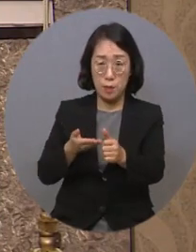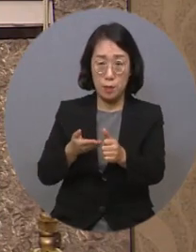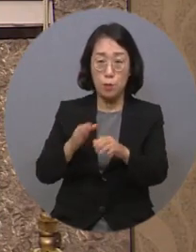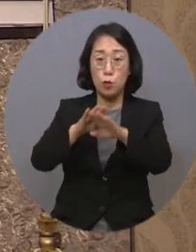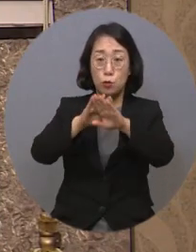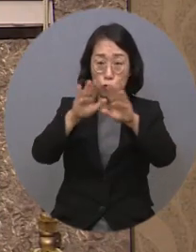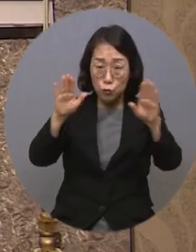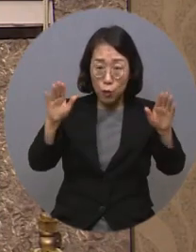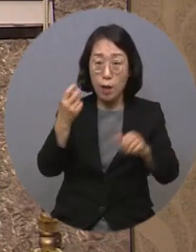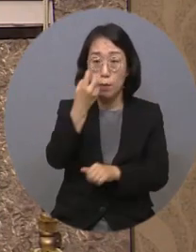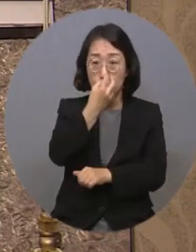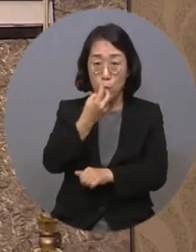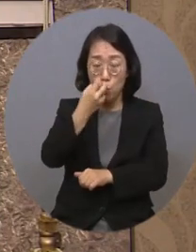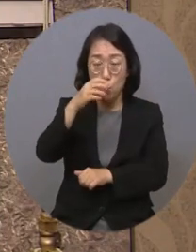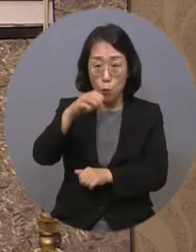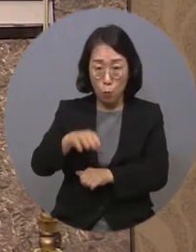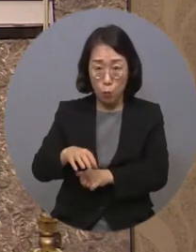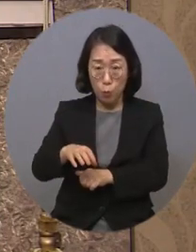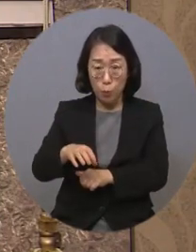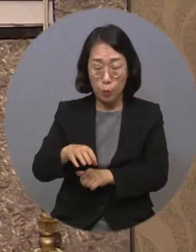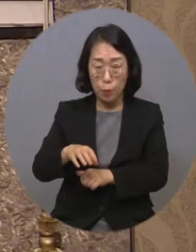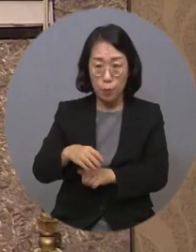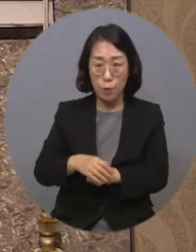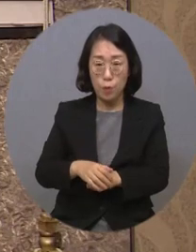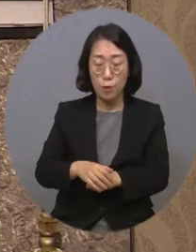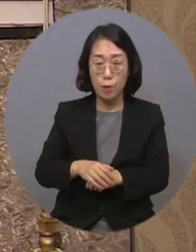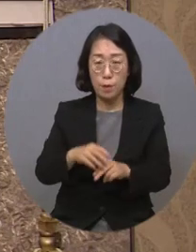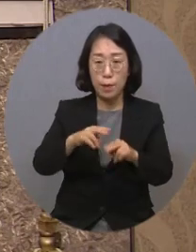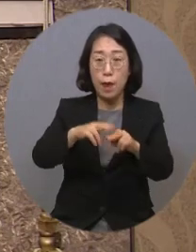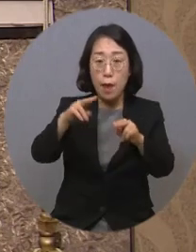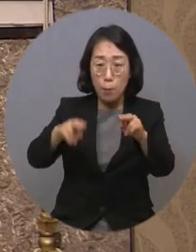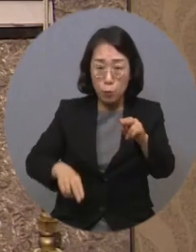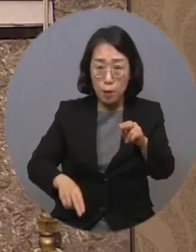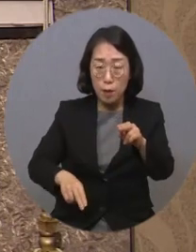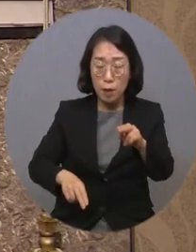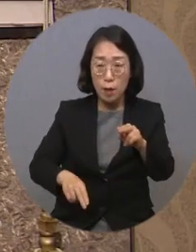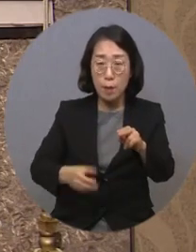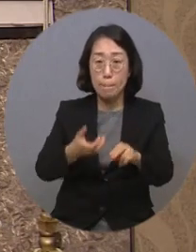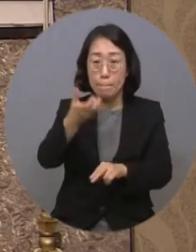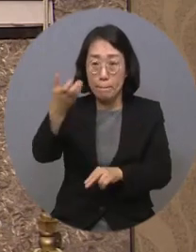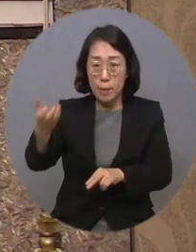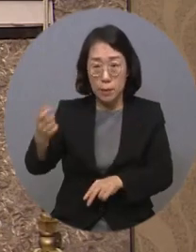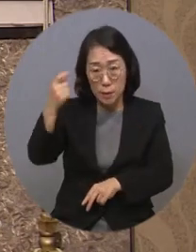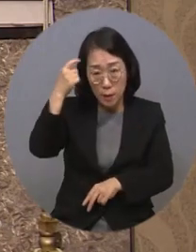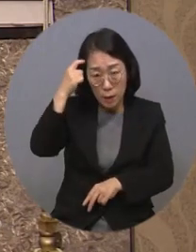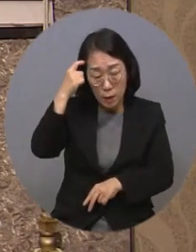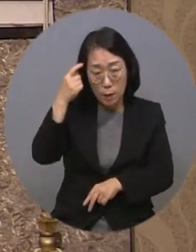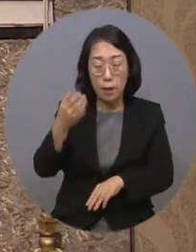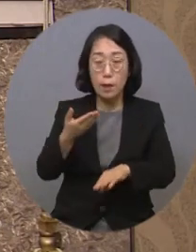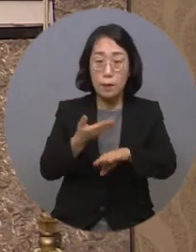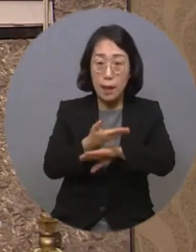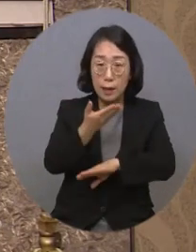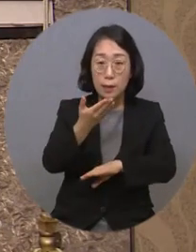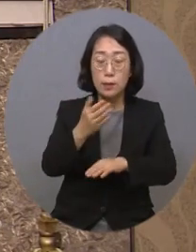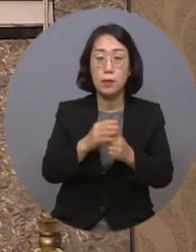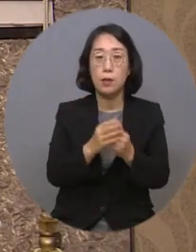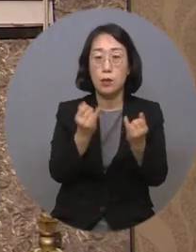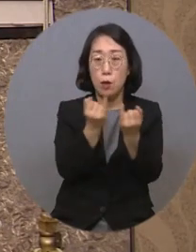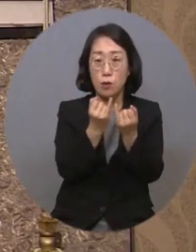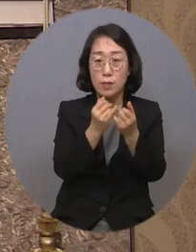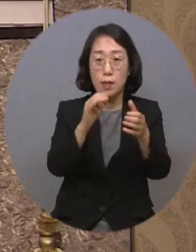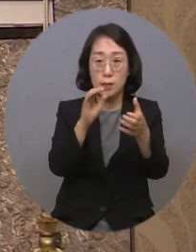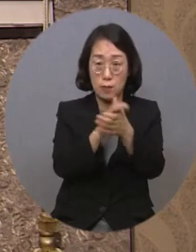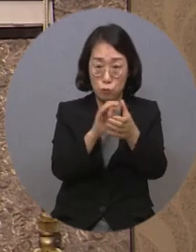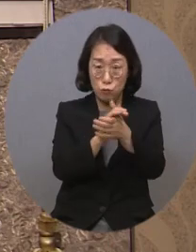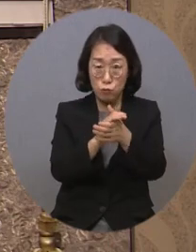주간보에 이제 그만 퇴소를 시켜야 되겠다라고 생각을 하는데 마치 그 다른 여자친구 장애인하고 이렇게 서로